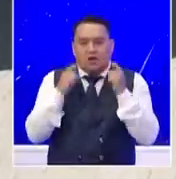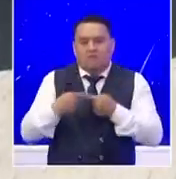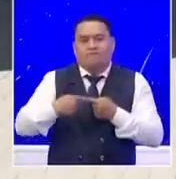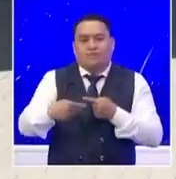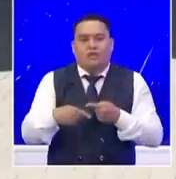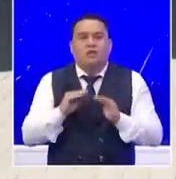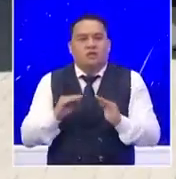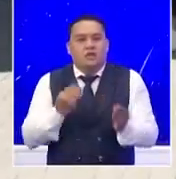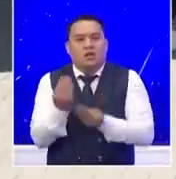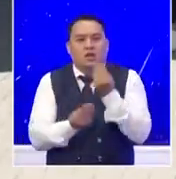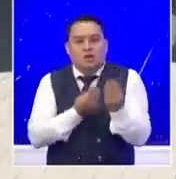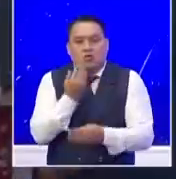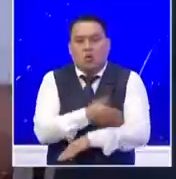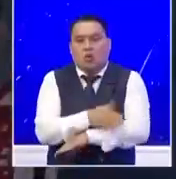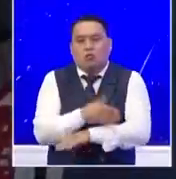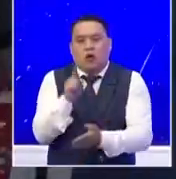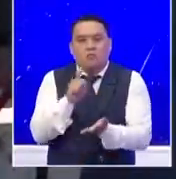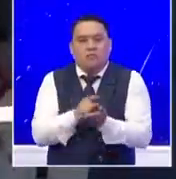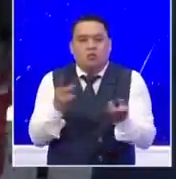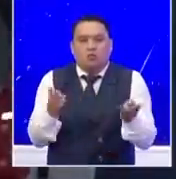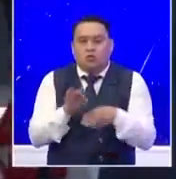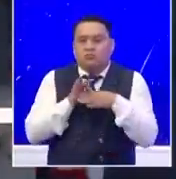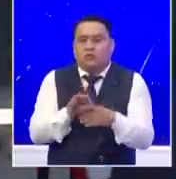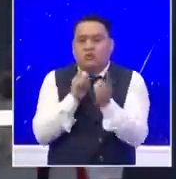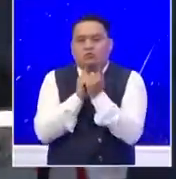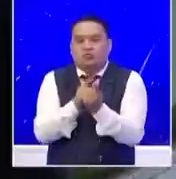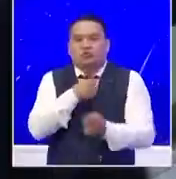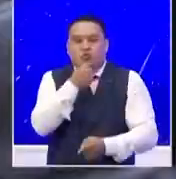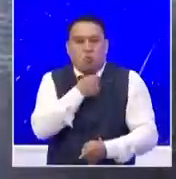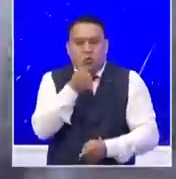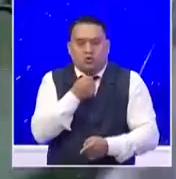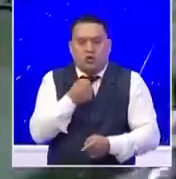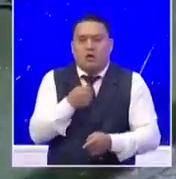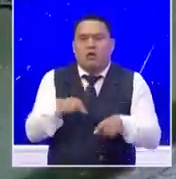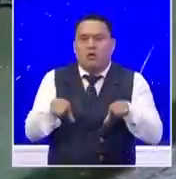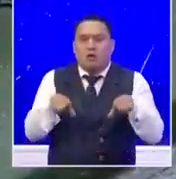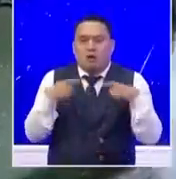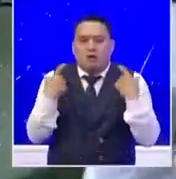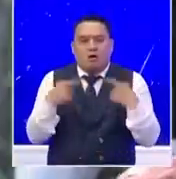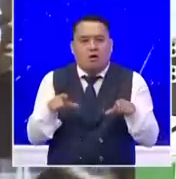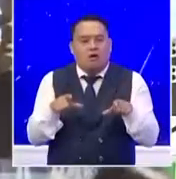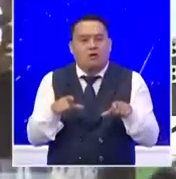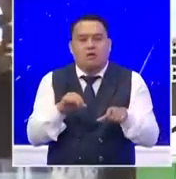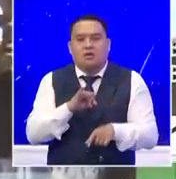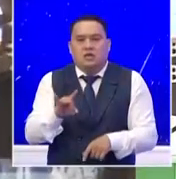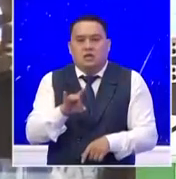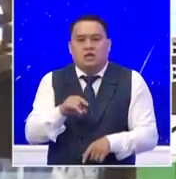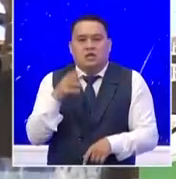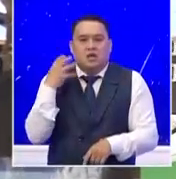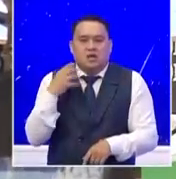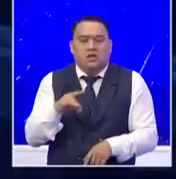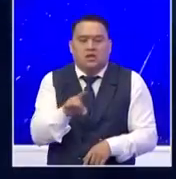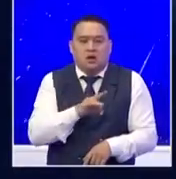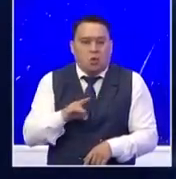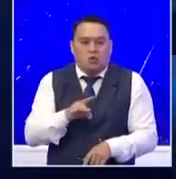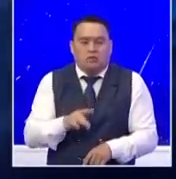А вот детей, играющих на улице, по-прежнему обязательно должны сопровождать взрослые. Отметим, послабление карантинных мер не касается Илийского, Кирбулакского, Кигенского